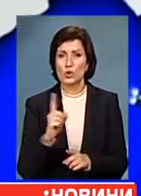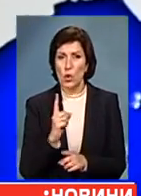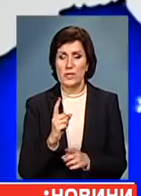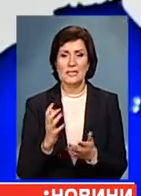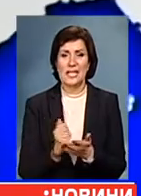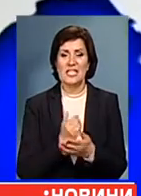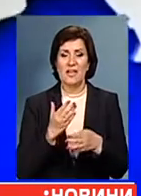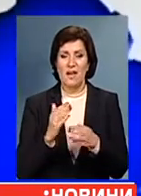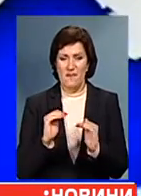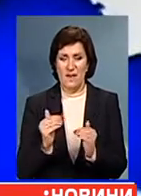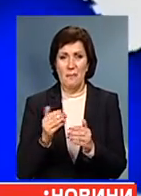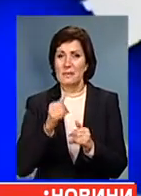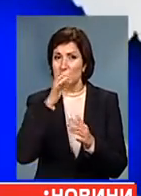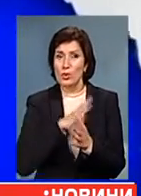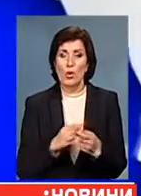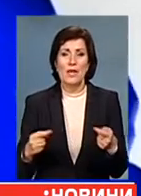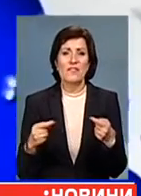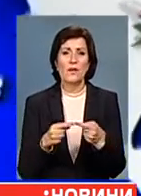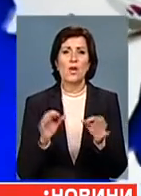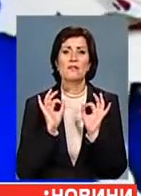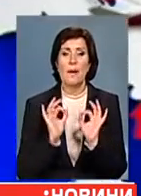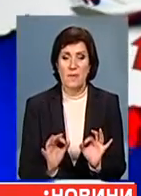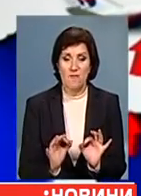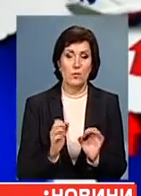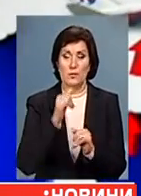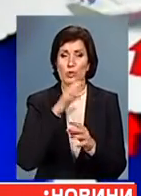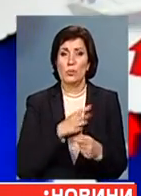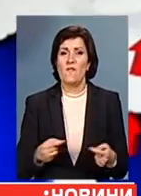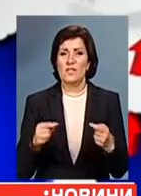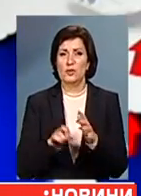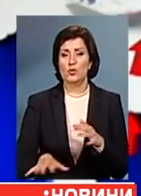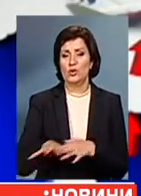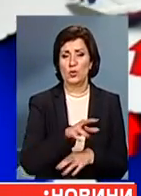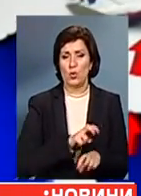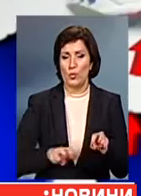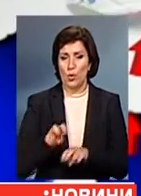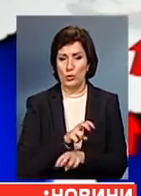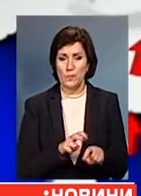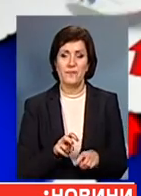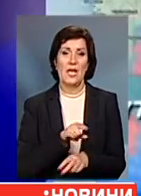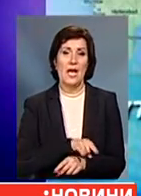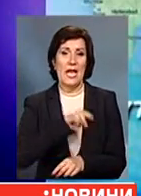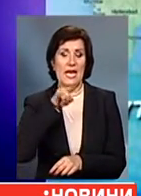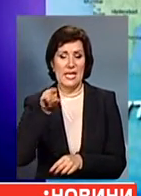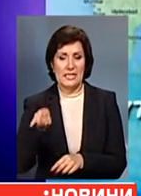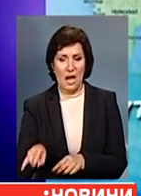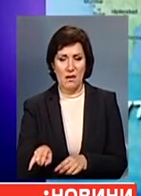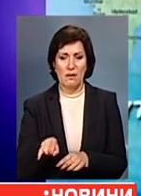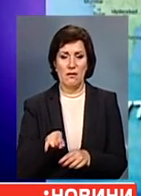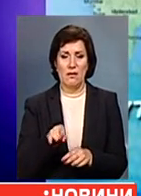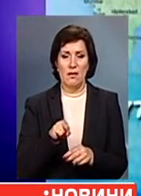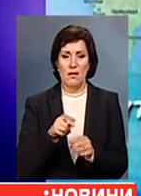знайдених фрагментів не можна було ідентифікувати напевне, тож і не можна було визначити зону пошуків. Літак малайзійських